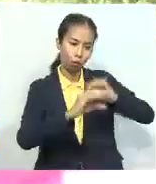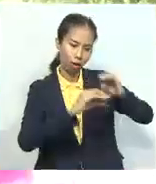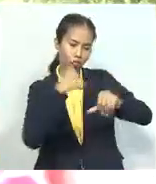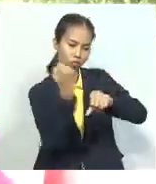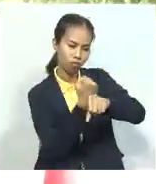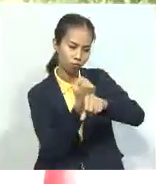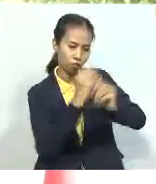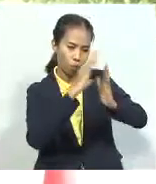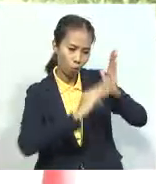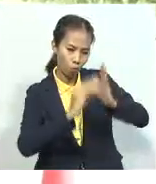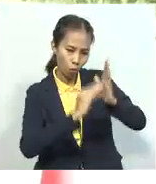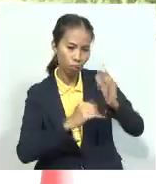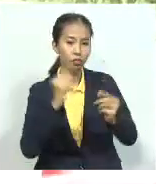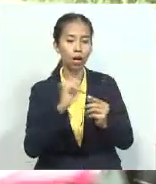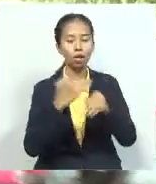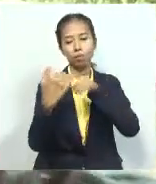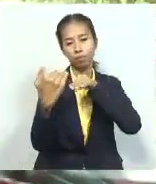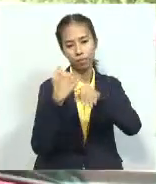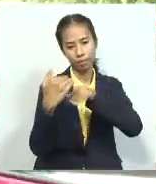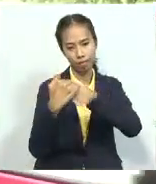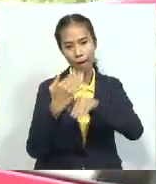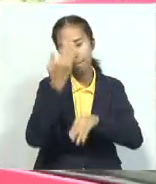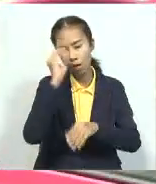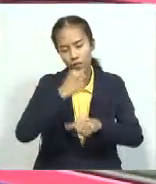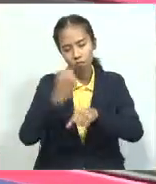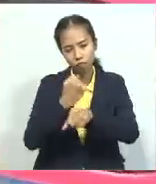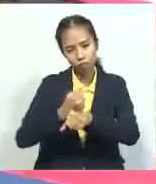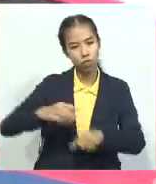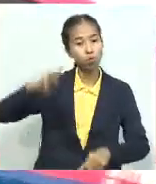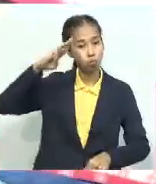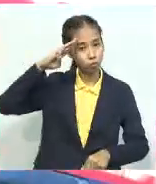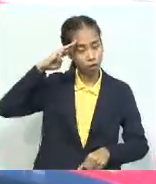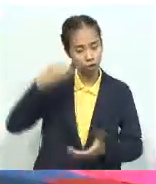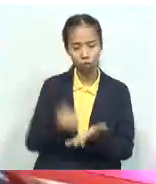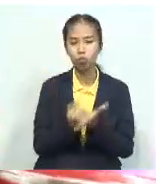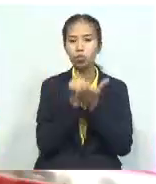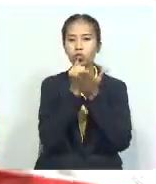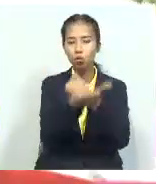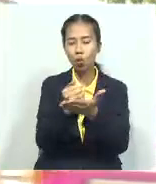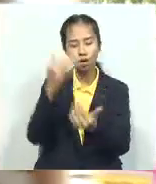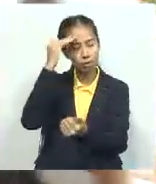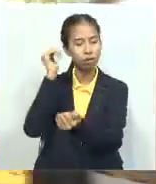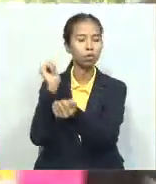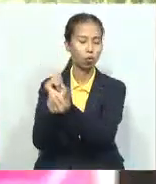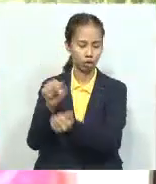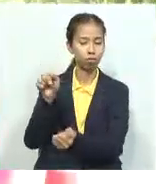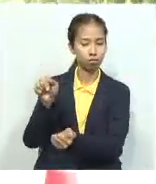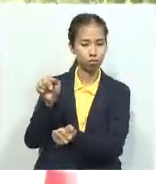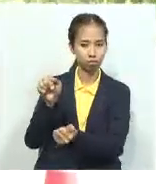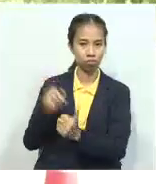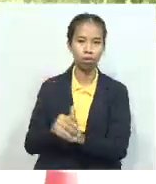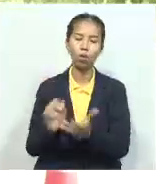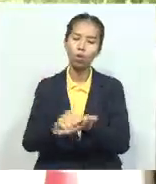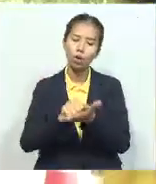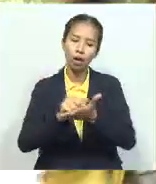ลูกเสือนรีจราจรนะเพื่อฝึกให้ลูกเสือนรีเนี่ยได้ช่วยพี่ตำรวจในโครงการในพระราชดำริเนี่ยนะครับ